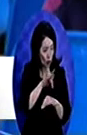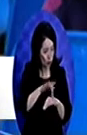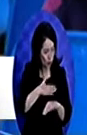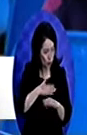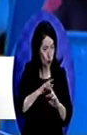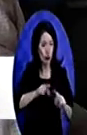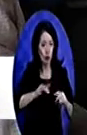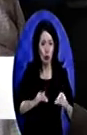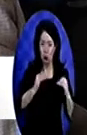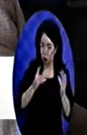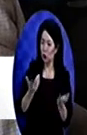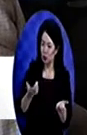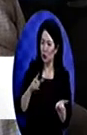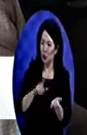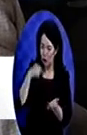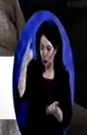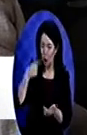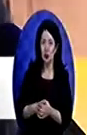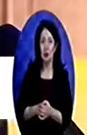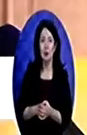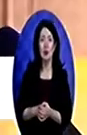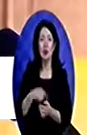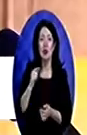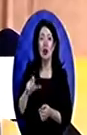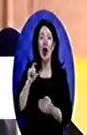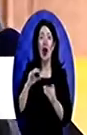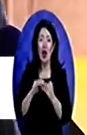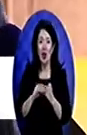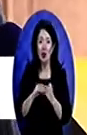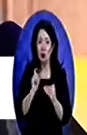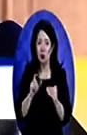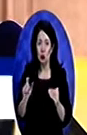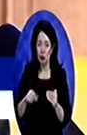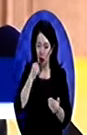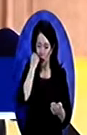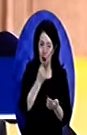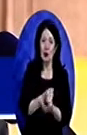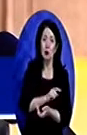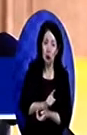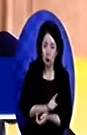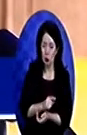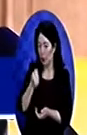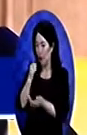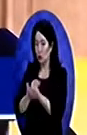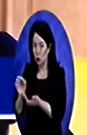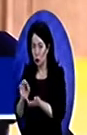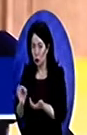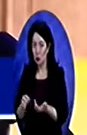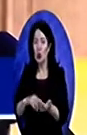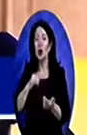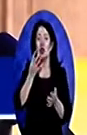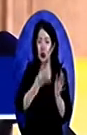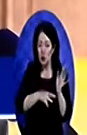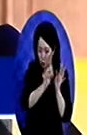гэж бодож байна. Энэ үндсэн хуулийг жишээлбэл эрдэнчүүдийн хувьд батлагыг зөвшөөрөх гэнэ үү, батлахгүйг зөвшөөрөх гэнэ үү, 90% нь батлагыг зөвшөөрөх гэнэ л гэх